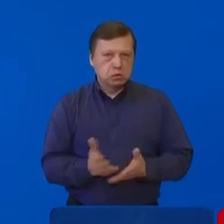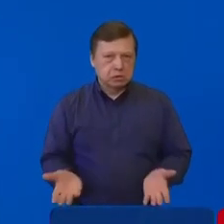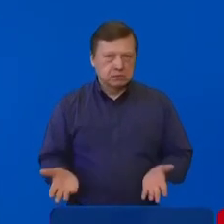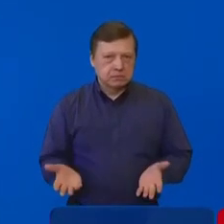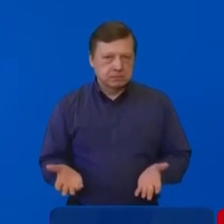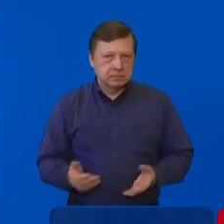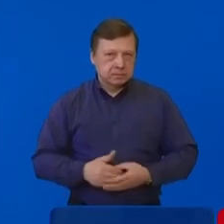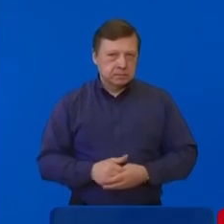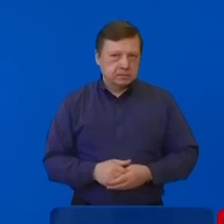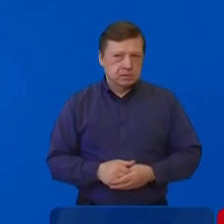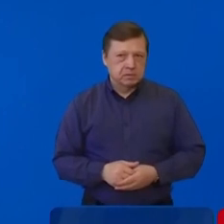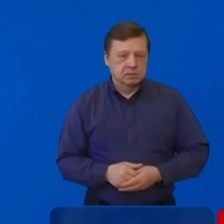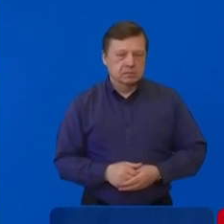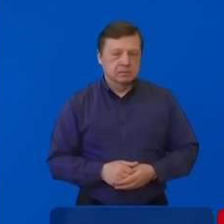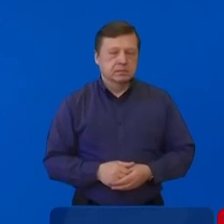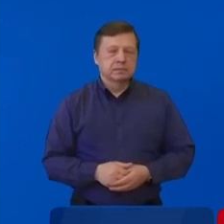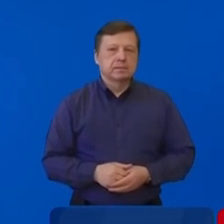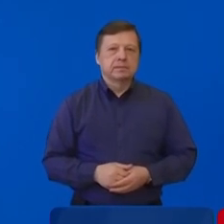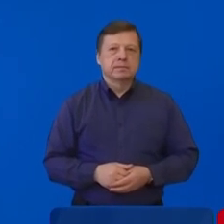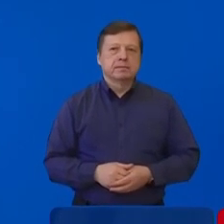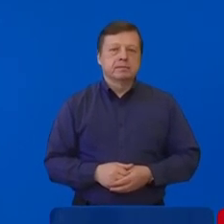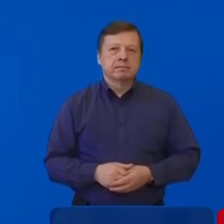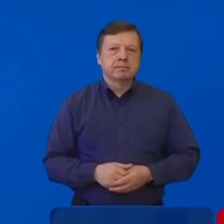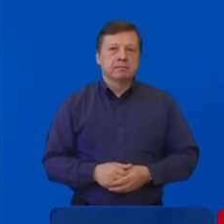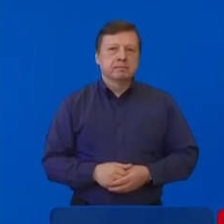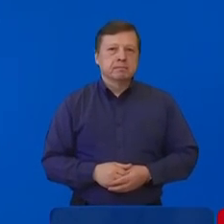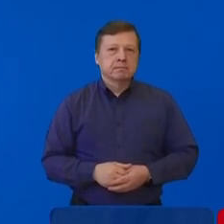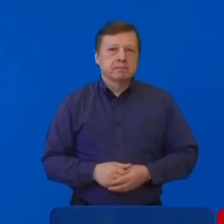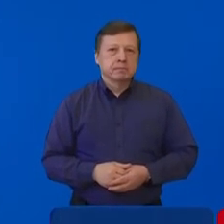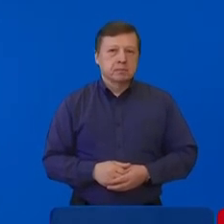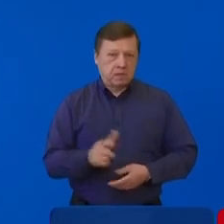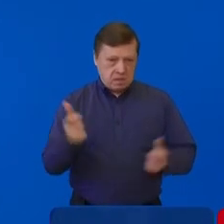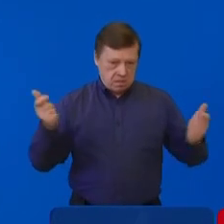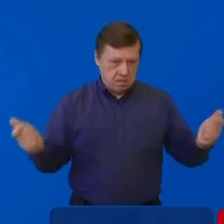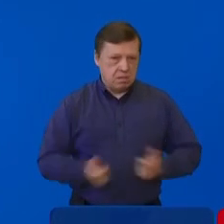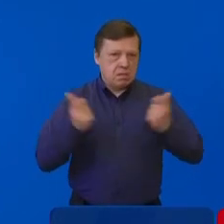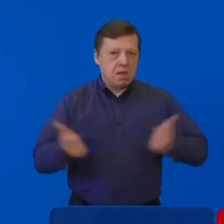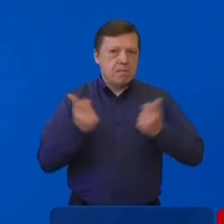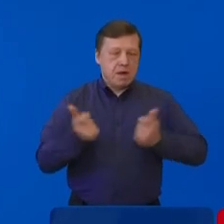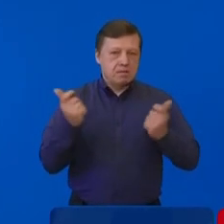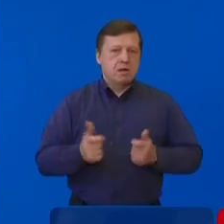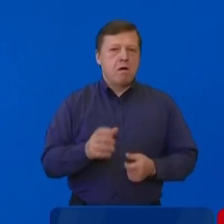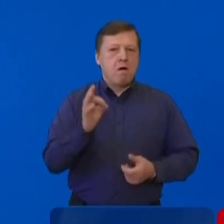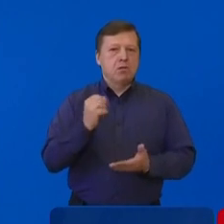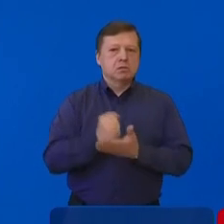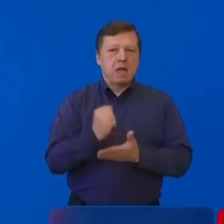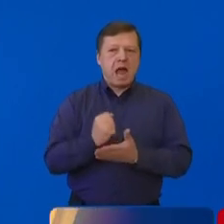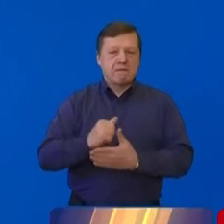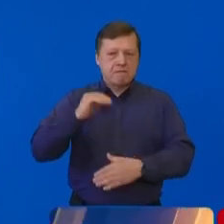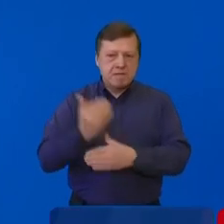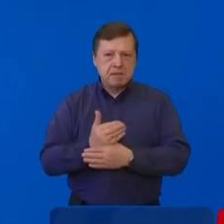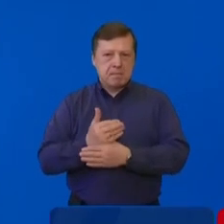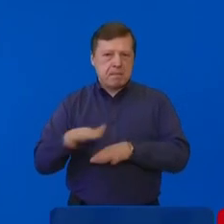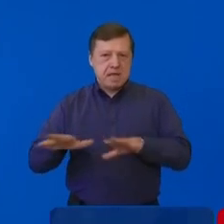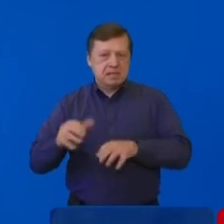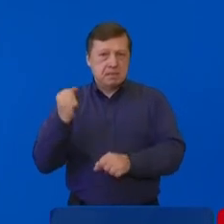na własnym przykładzie, że zagrożenie dla utrzymania miejsc pracy przez polskich przedsiębiorców